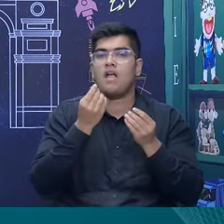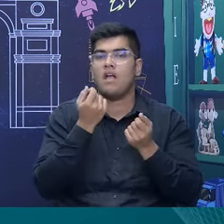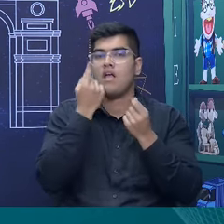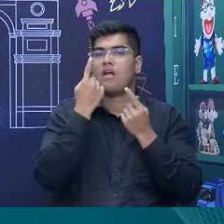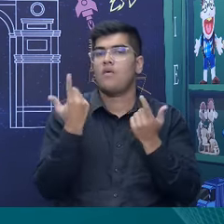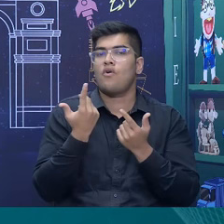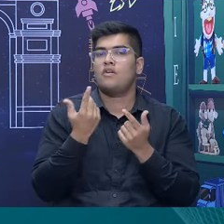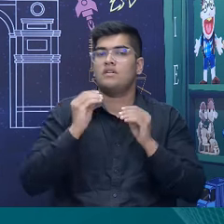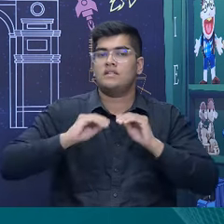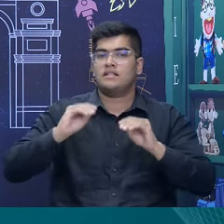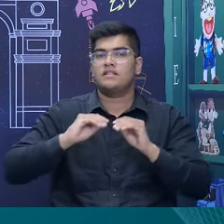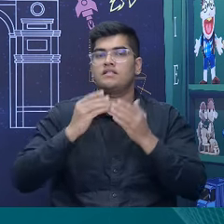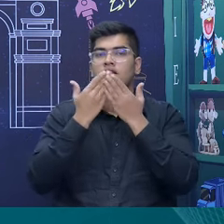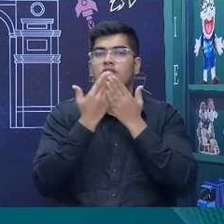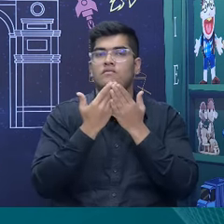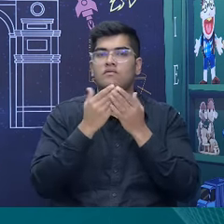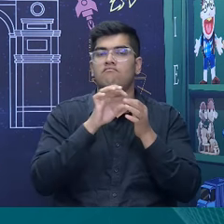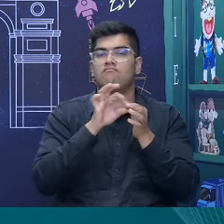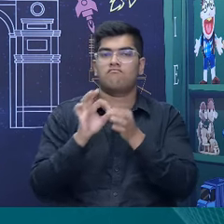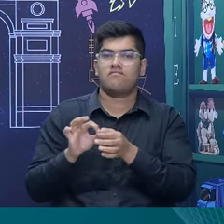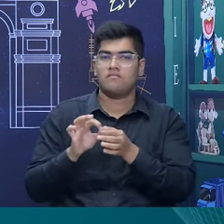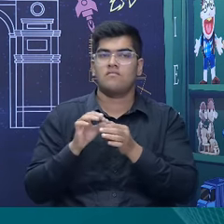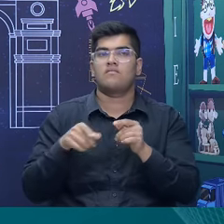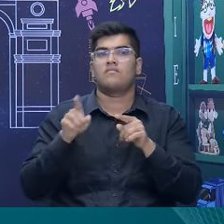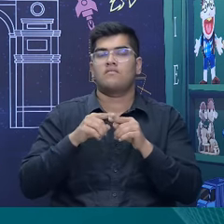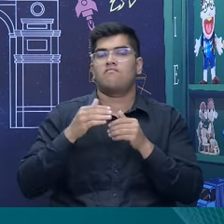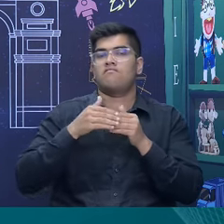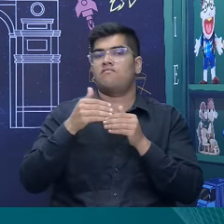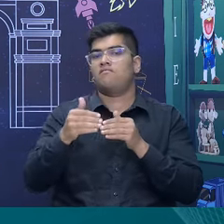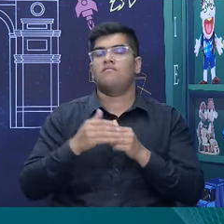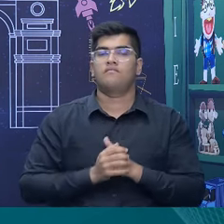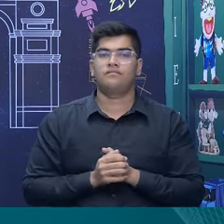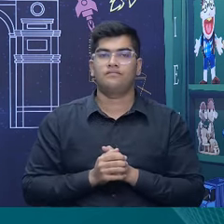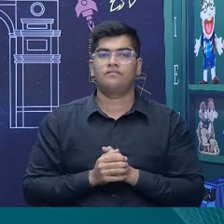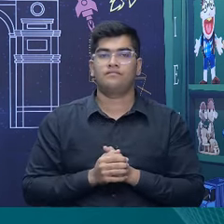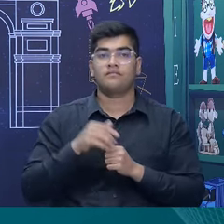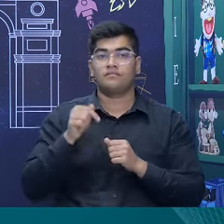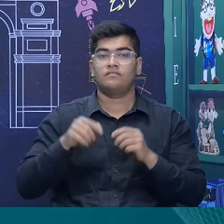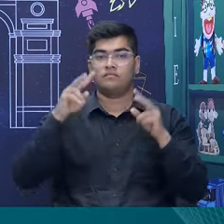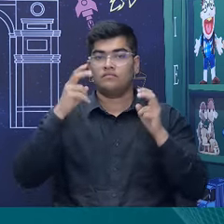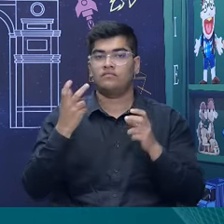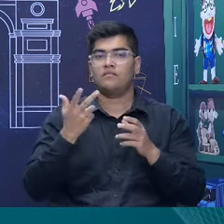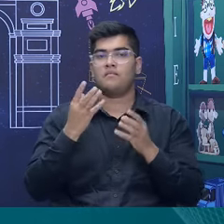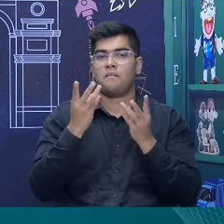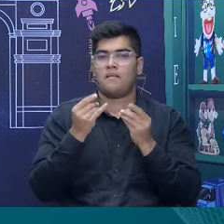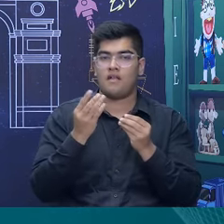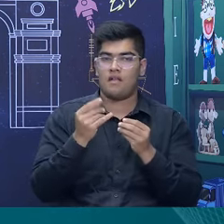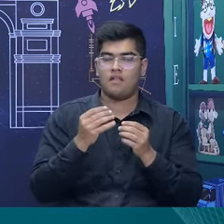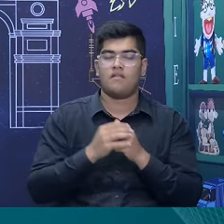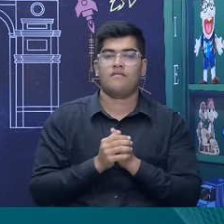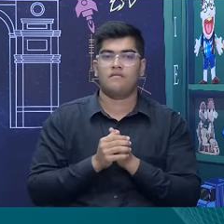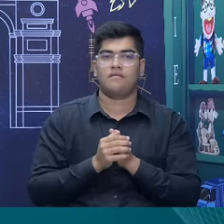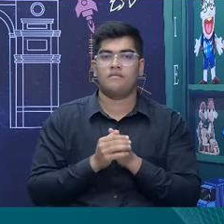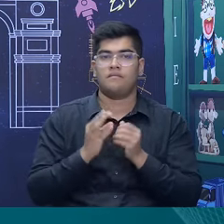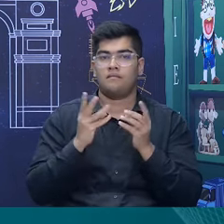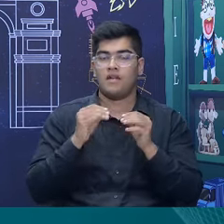शिक्षा का जो क्षेत्र है उसको बढ़ाते हैं और ज्ञान के सत्र में आगे चलते हैं यह सत्र है गणित का मैथमेटिक्स में आपकी